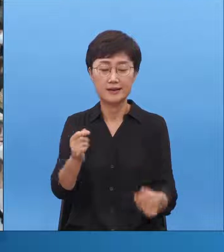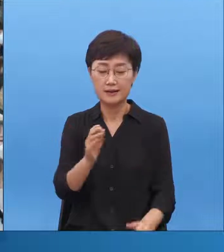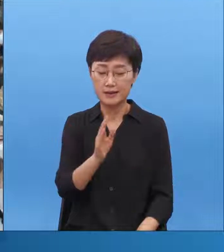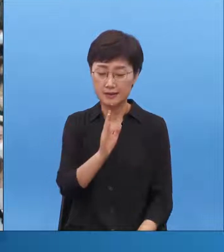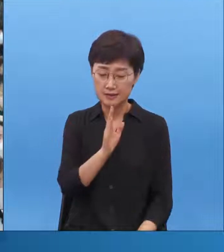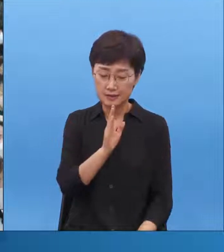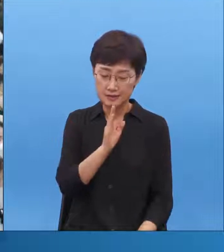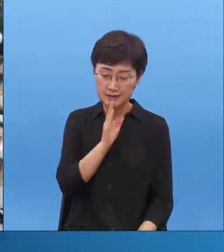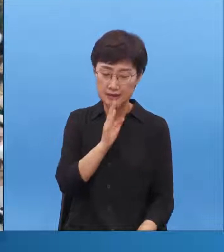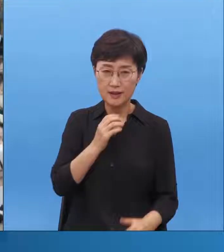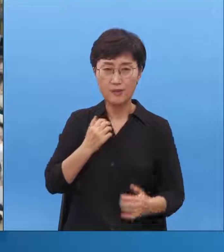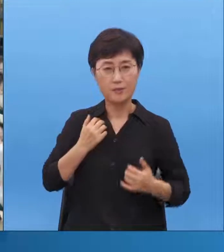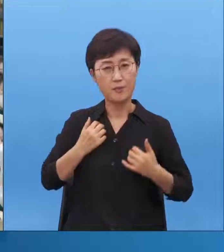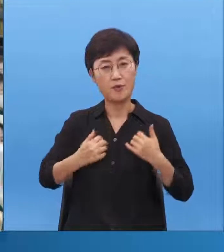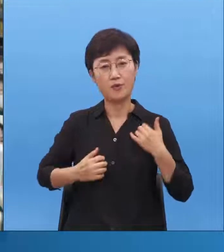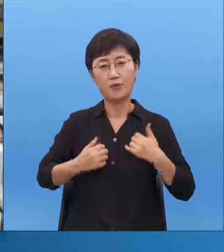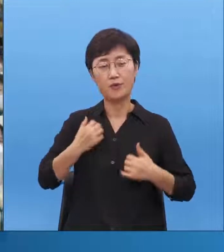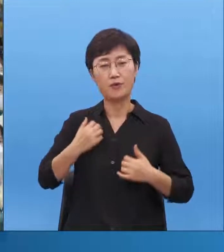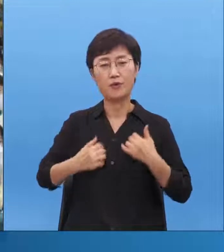나가드리